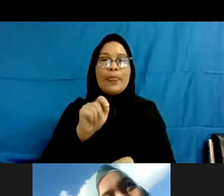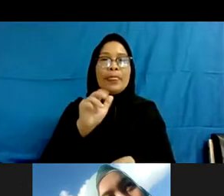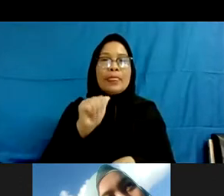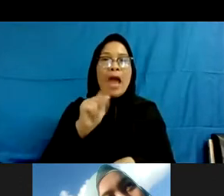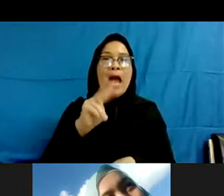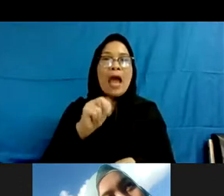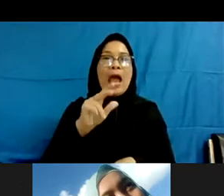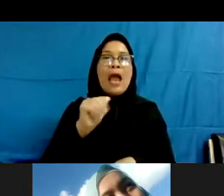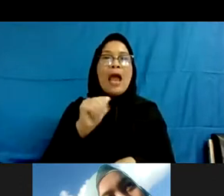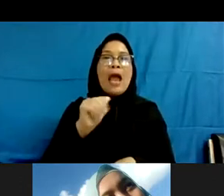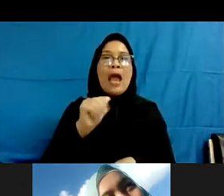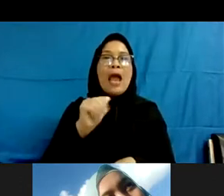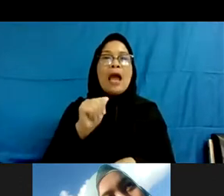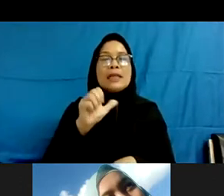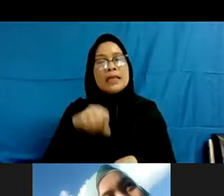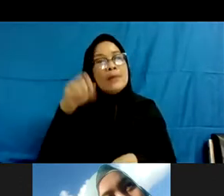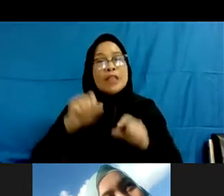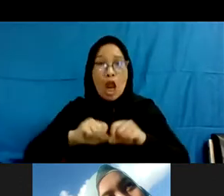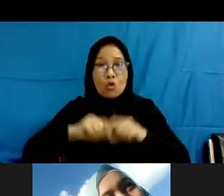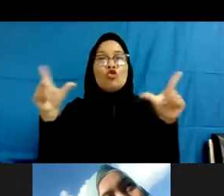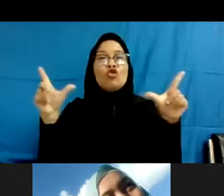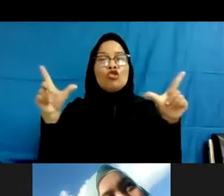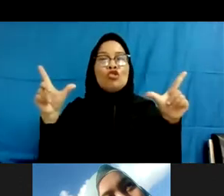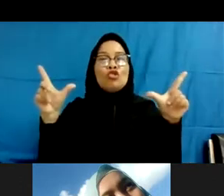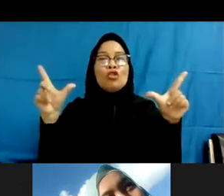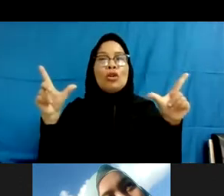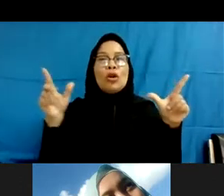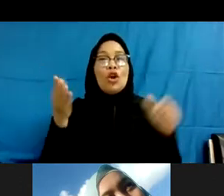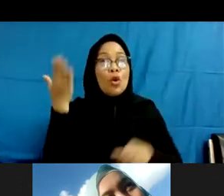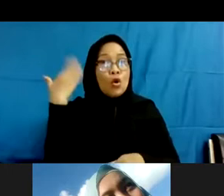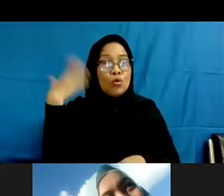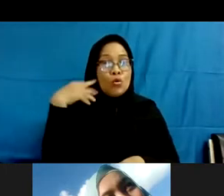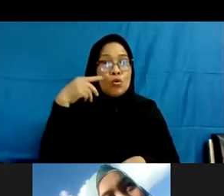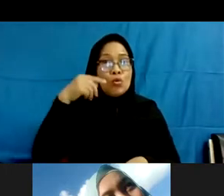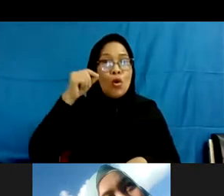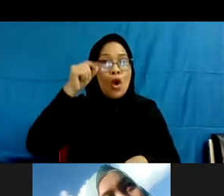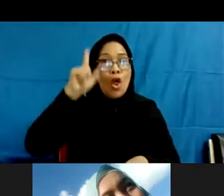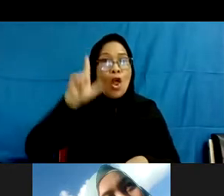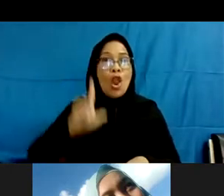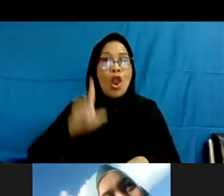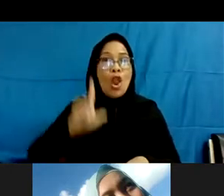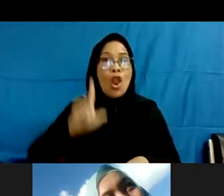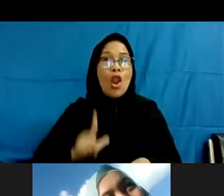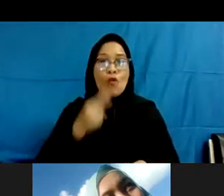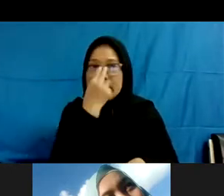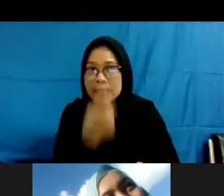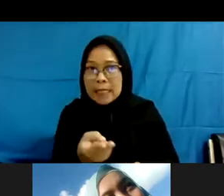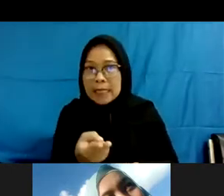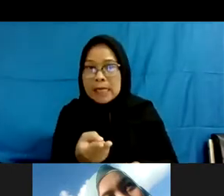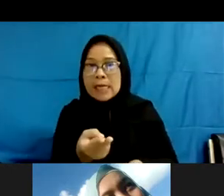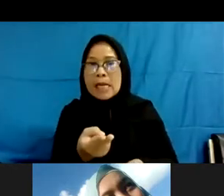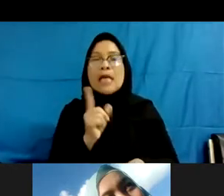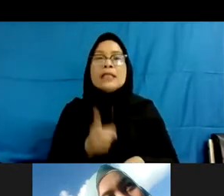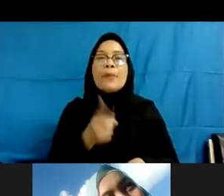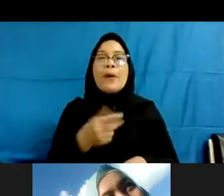Bisa lulus, dan bisa lanjut lagi, dan waktu itu, karena saya waktu itu low vision, tapi low visionnya itu karena